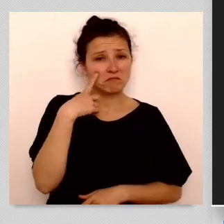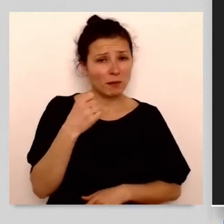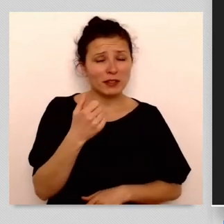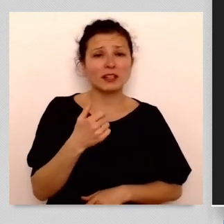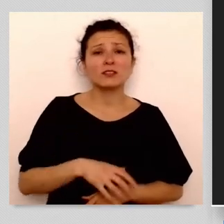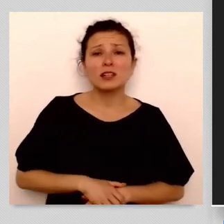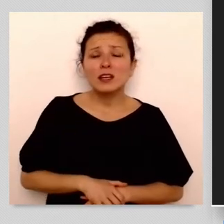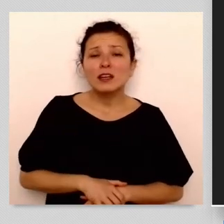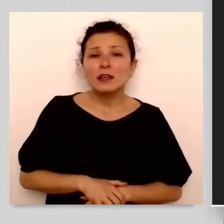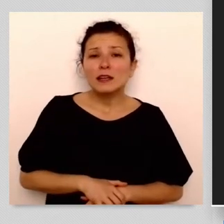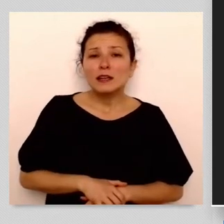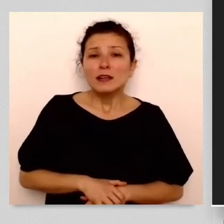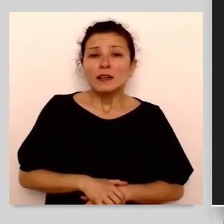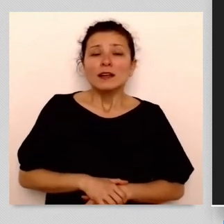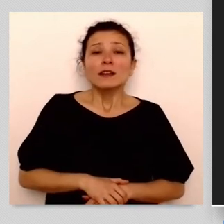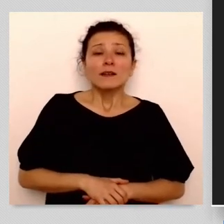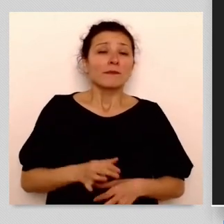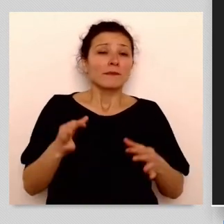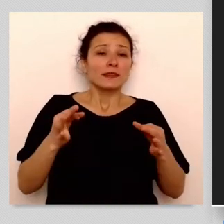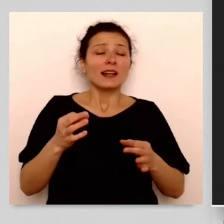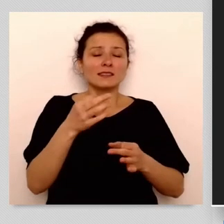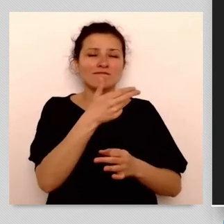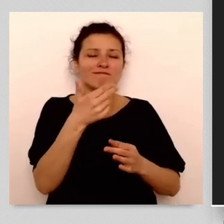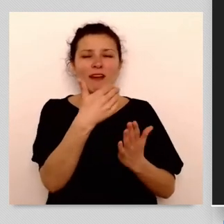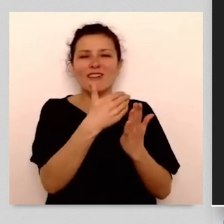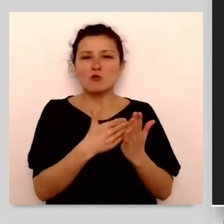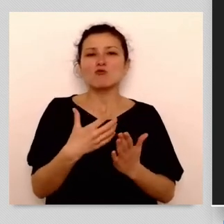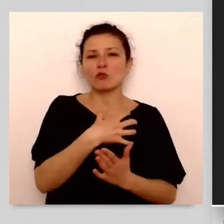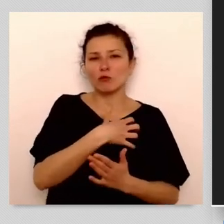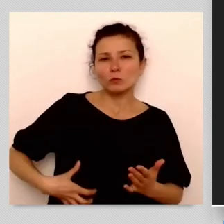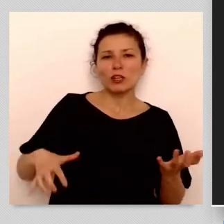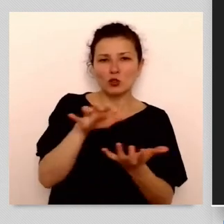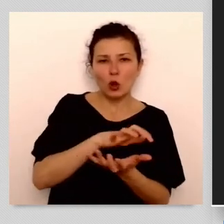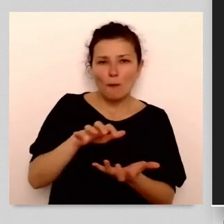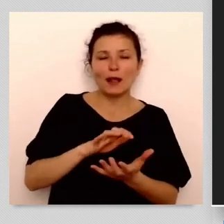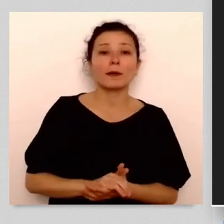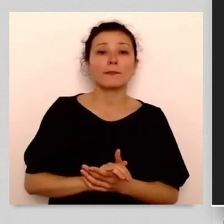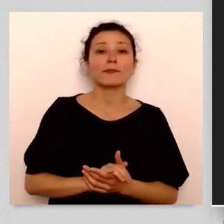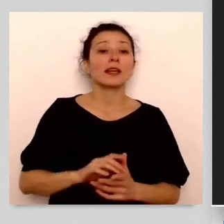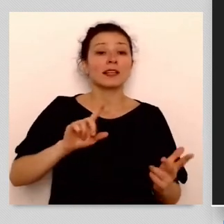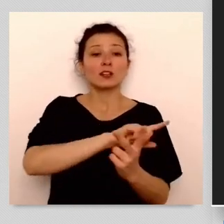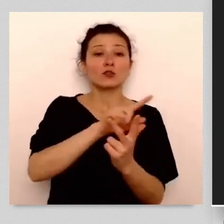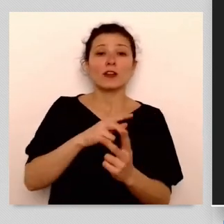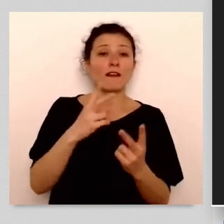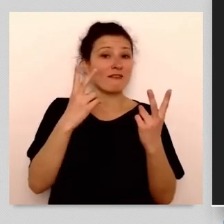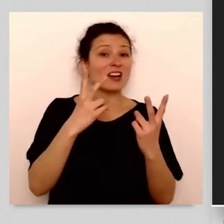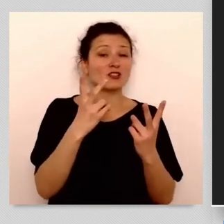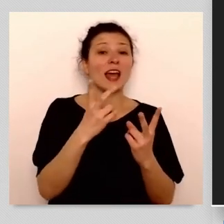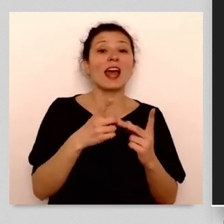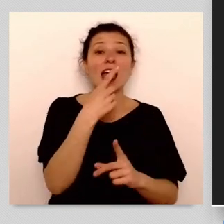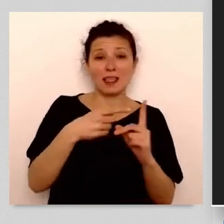ponadgraniczne czy globalne warunki gospodarcze. I takimi trzema kamieniami milowymi zielonego